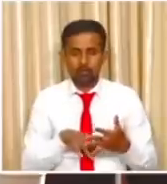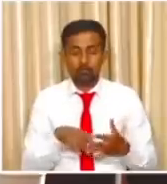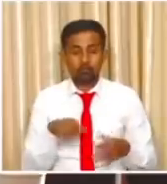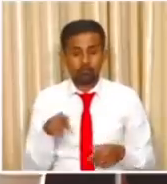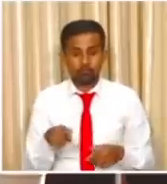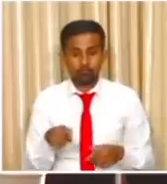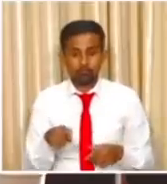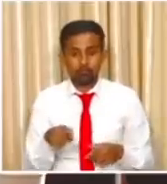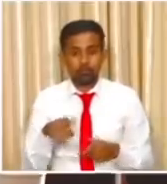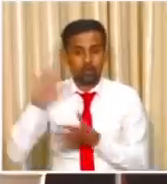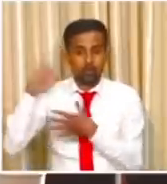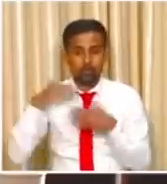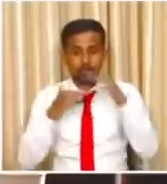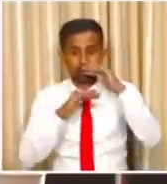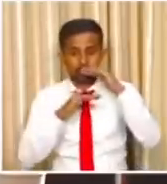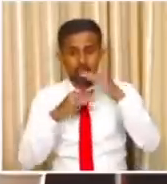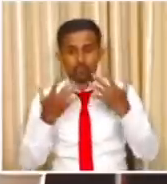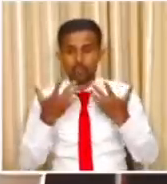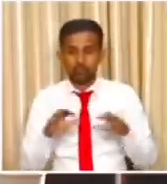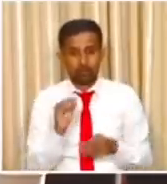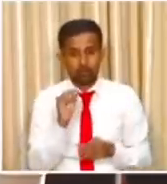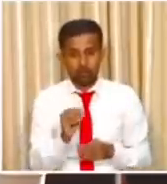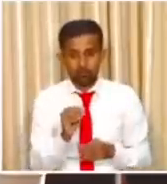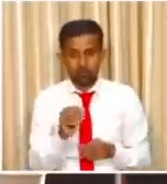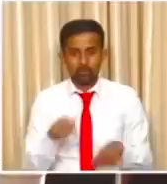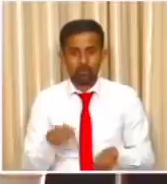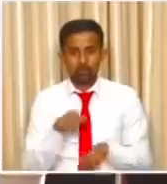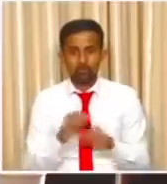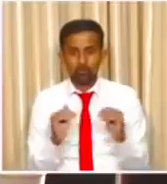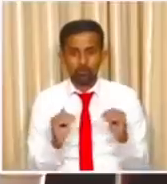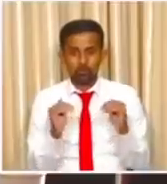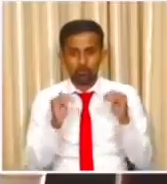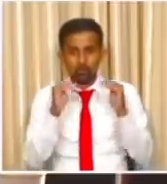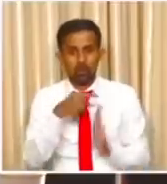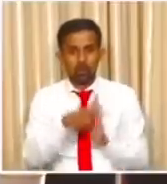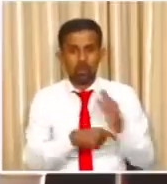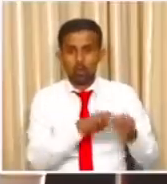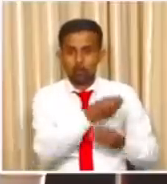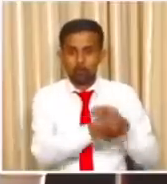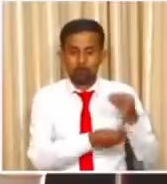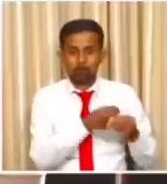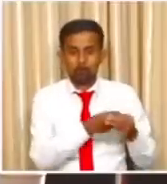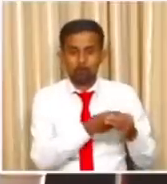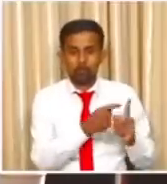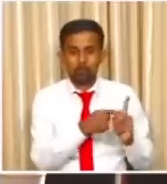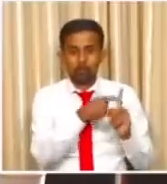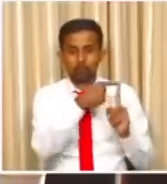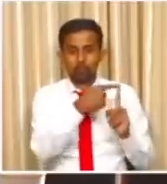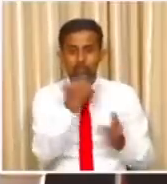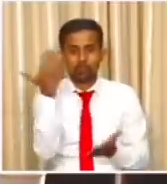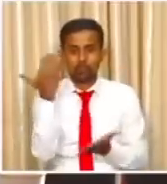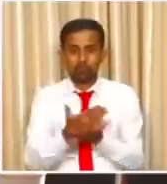මේ ආනයන සීමාවන් ඉවත් කරොත් දැනට අපි වර්ධනය කරමින් තිබෙන දේශීය කර්මාන්තේ වර්ධනයම් පව එන